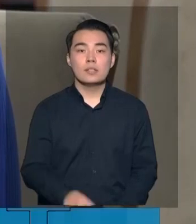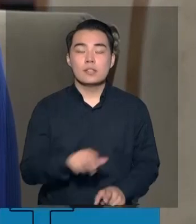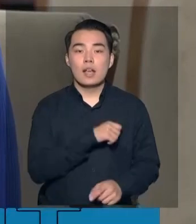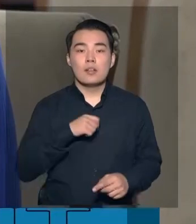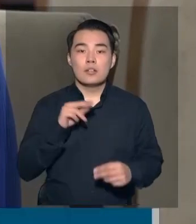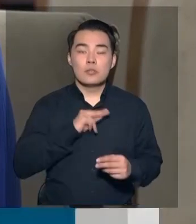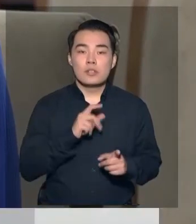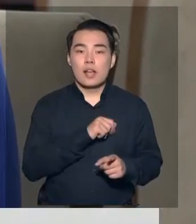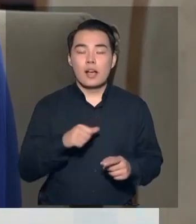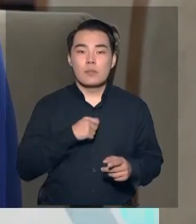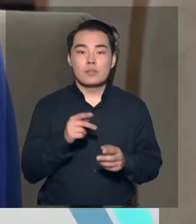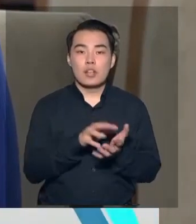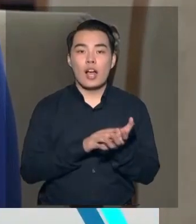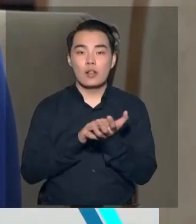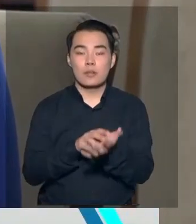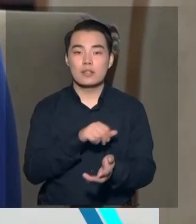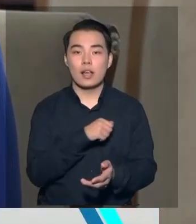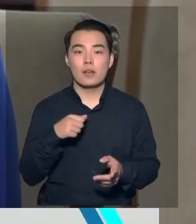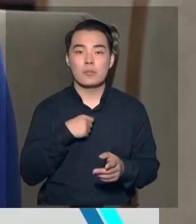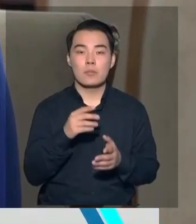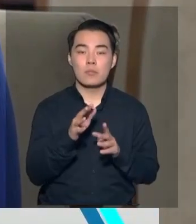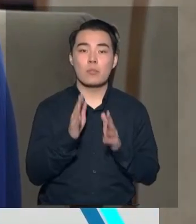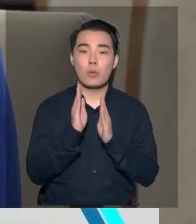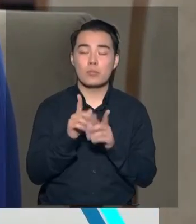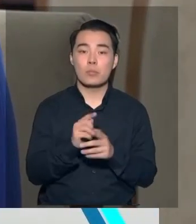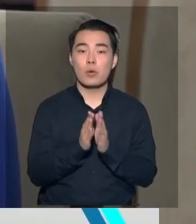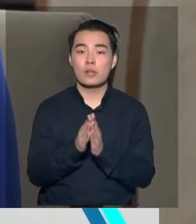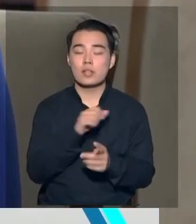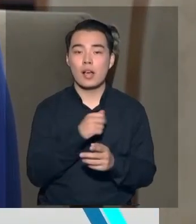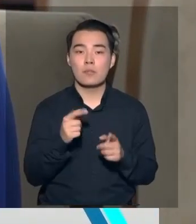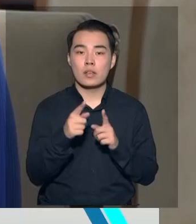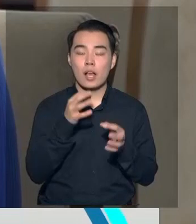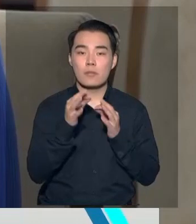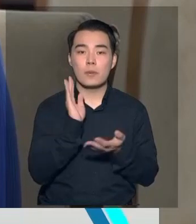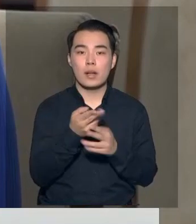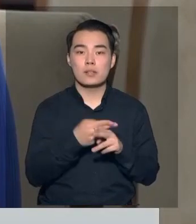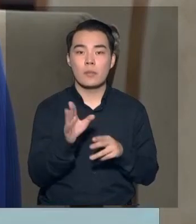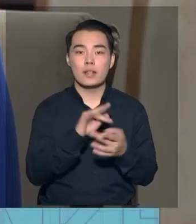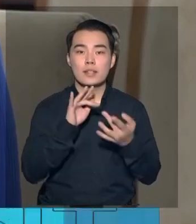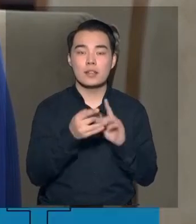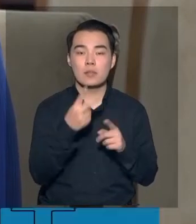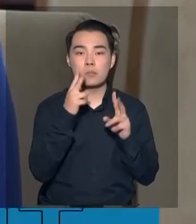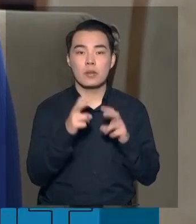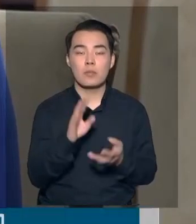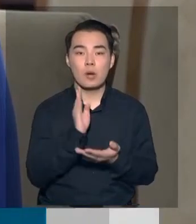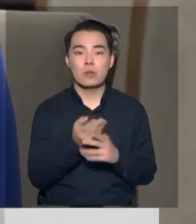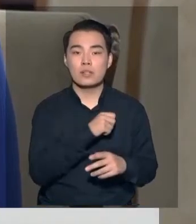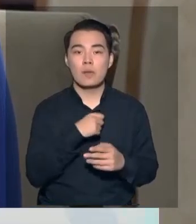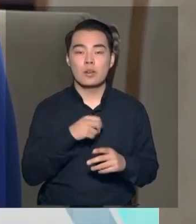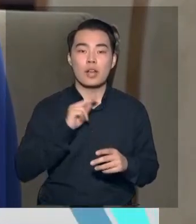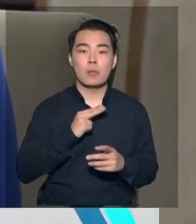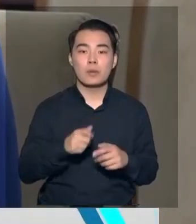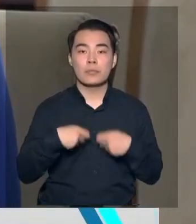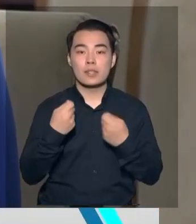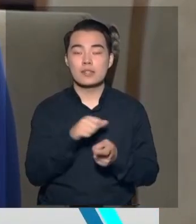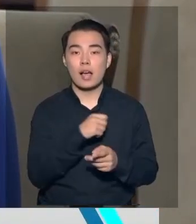Еңбек ұжымдарының наразылығын тудырмас үшін өтініштерге талдау жүргізіледі. Әлеуметтік желілерге мониторинг жасалып, жұмыс берушілердің қарызы